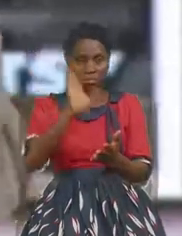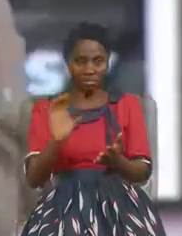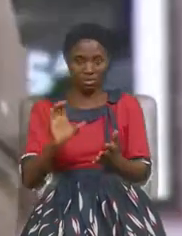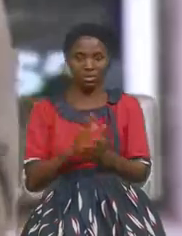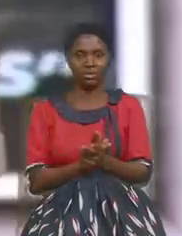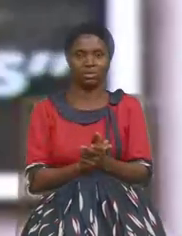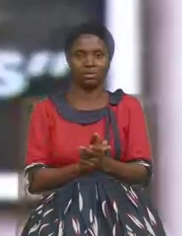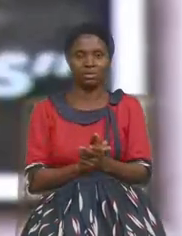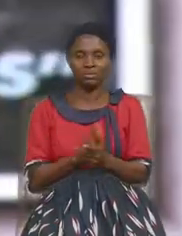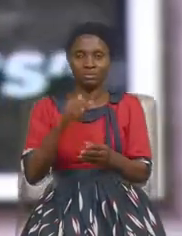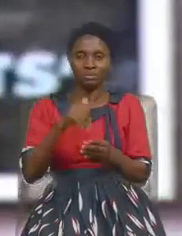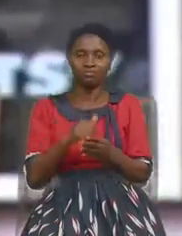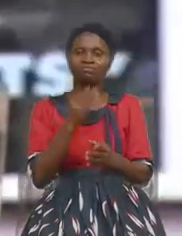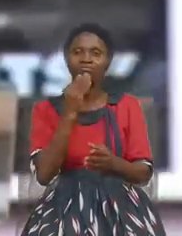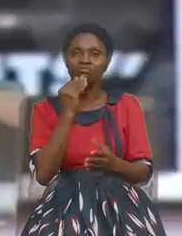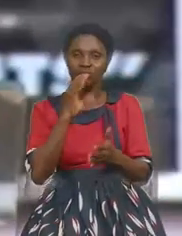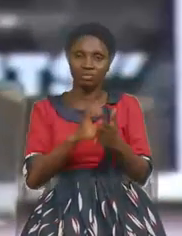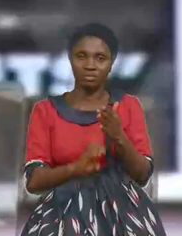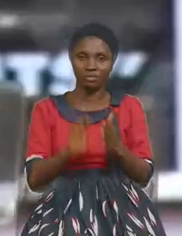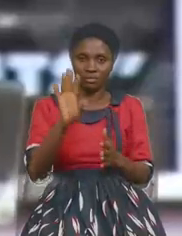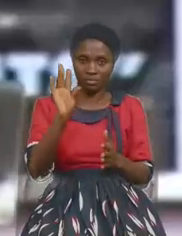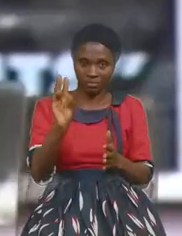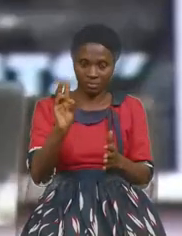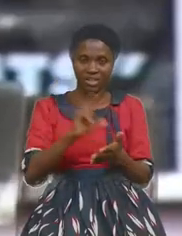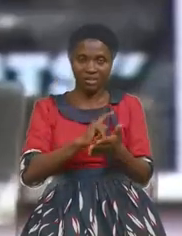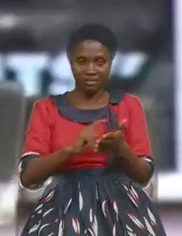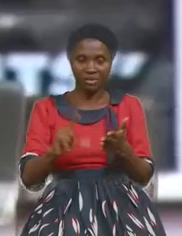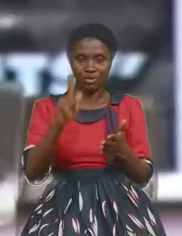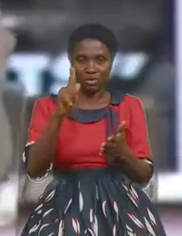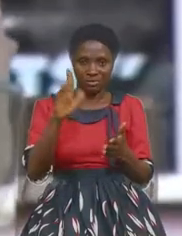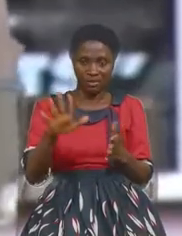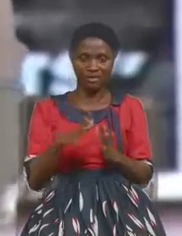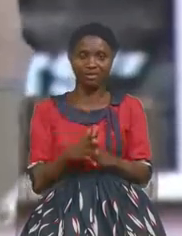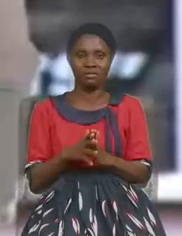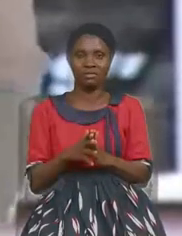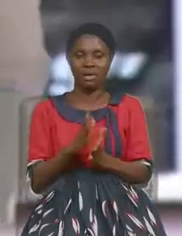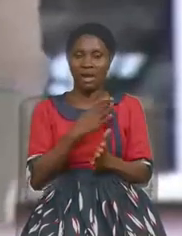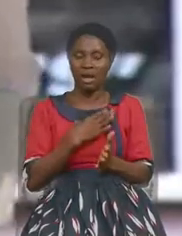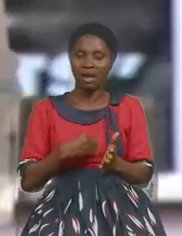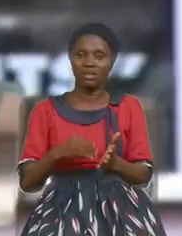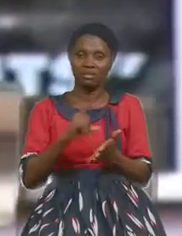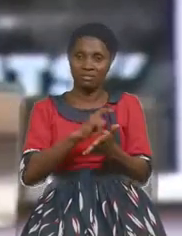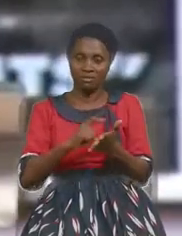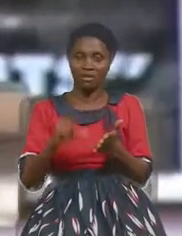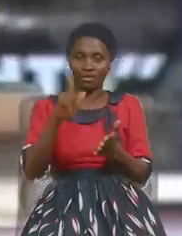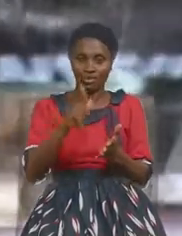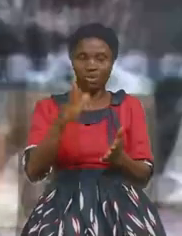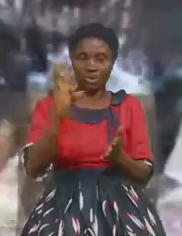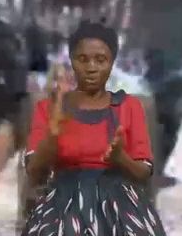7, lisons pas du verset 25 et verset 26. En Hébreux